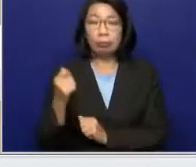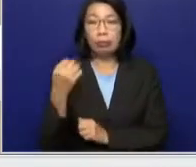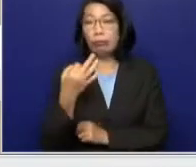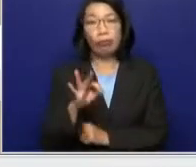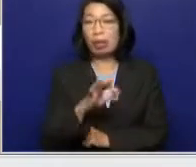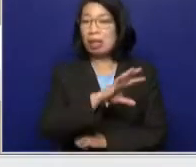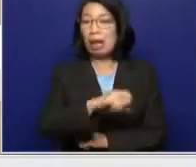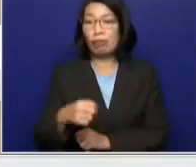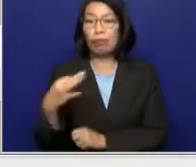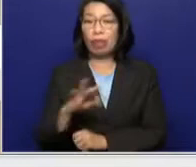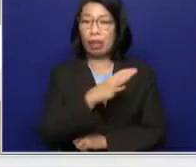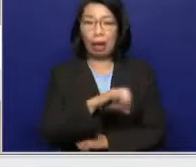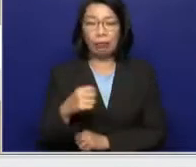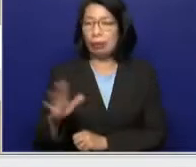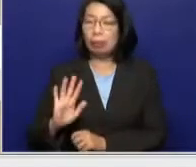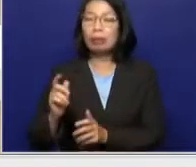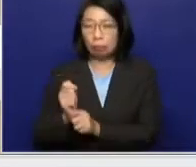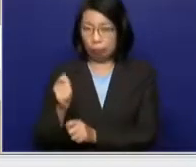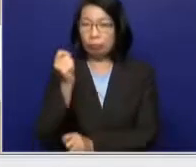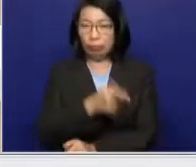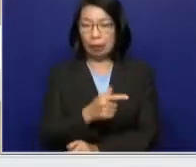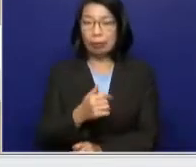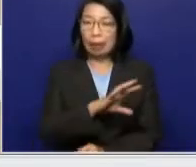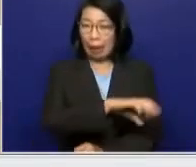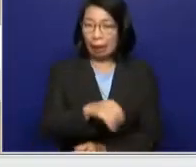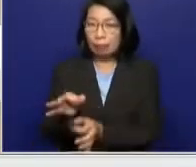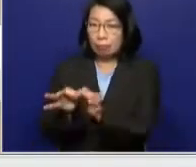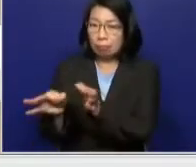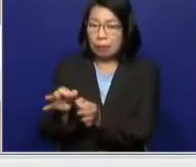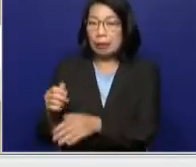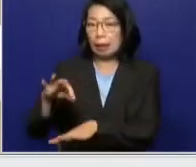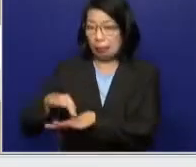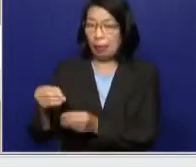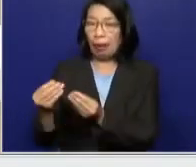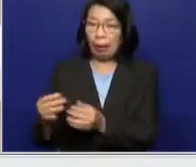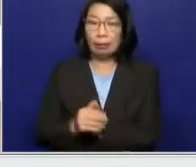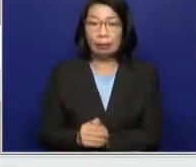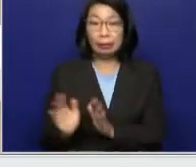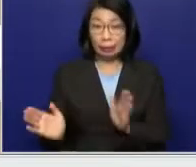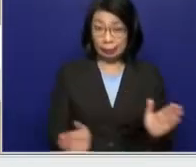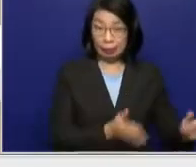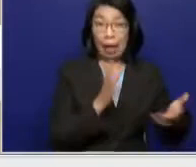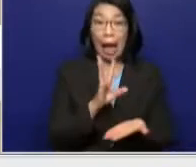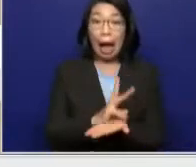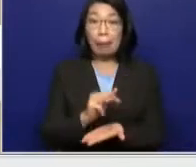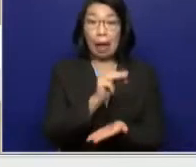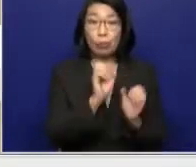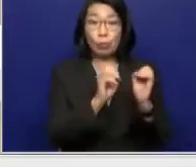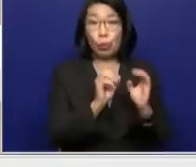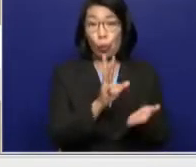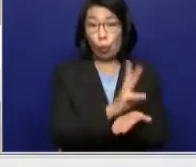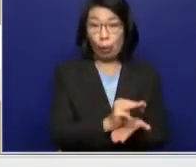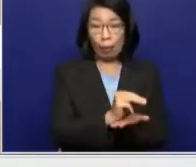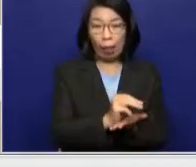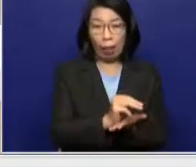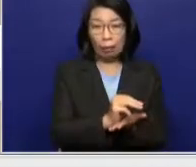ไม่ได้นะครับต้องแต่งตั้งเขาเป็นอาจารย์ที่ปรึกษาในระดับมหาวิทยาลัยก็เหมือนกันจะใช้แต่ครูในมหาวิทยาลัยความรู้ท